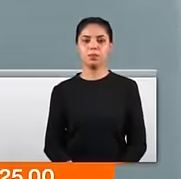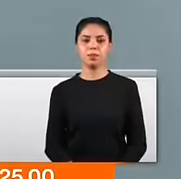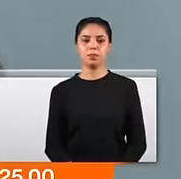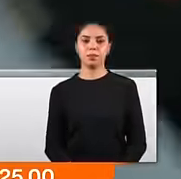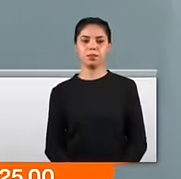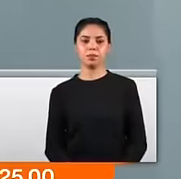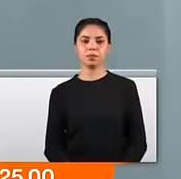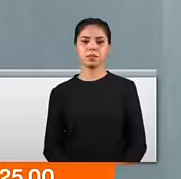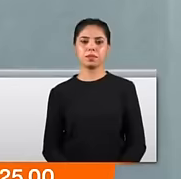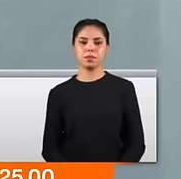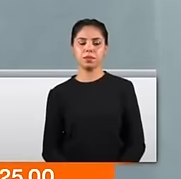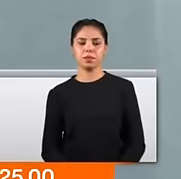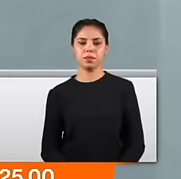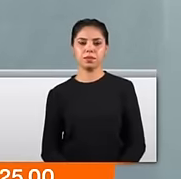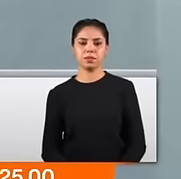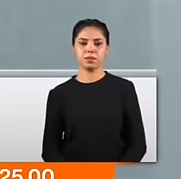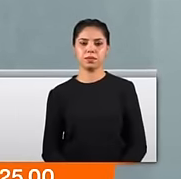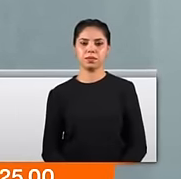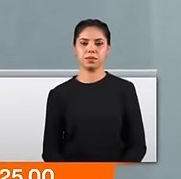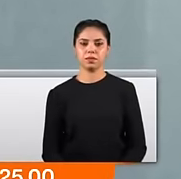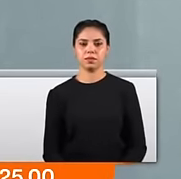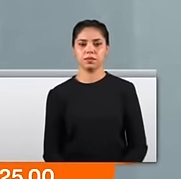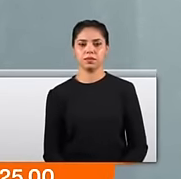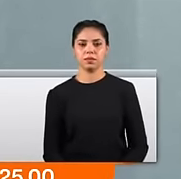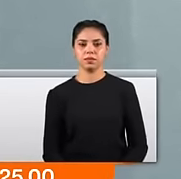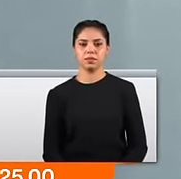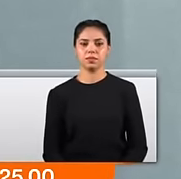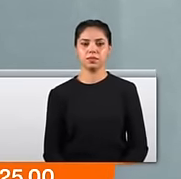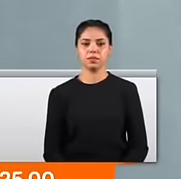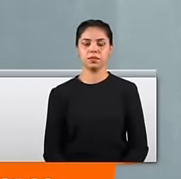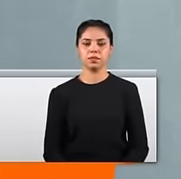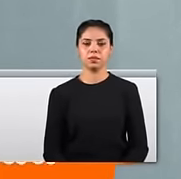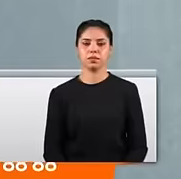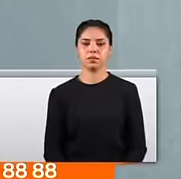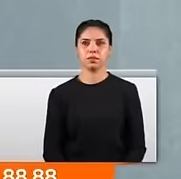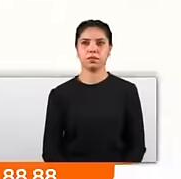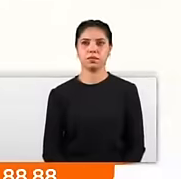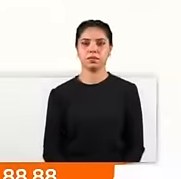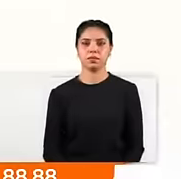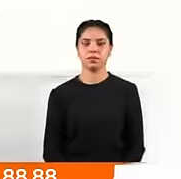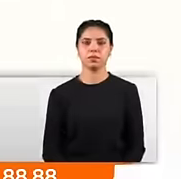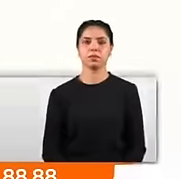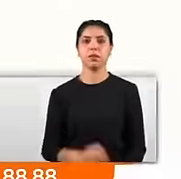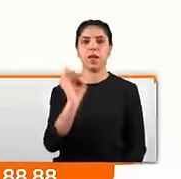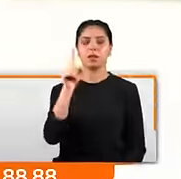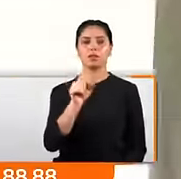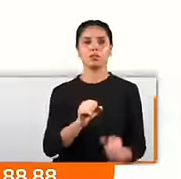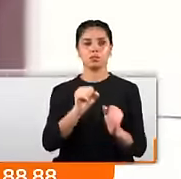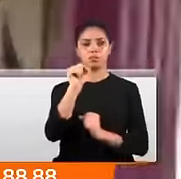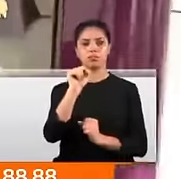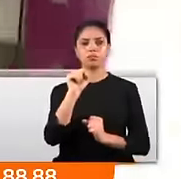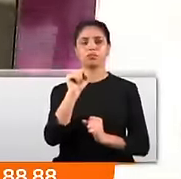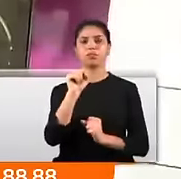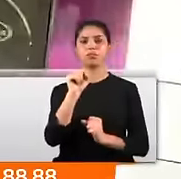geldim. Peki. Neden altın? Her ay emekli maaşımdan bir gramını altın almayı tercih ediyorum. Hı. Güvendiğim için. Altının bu yükselişi ve